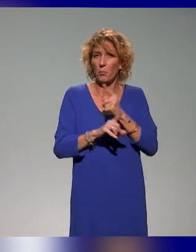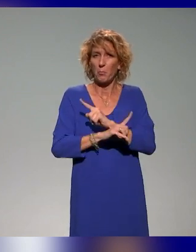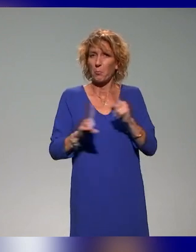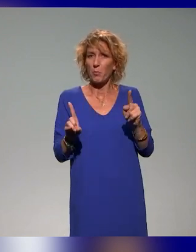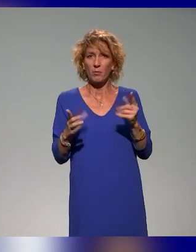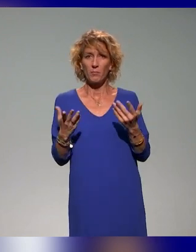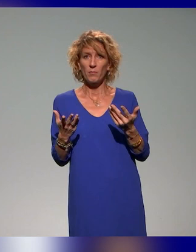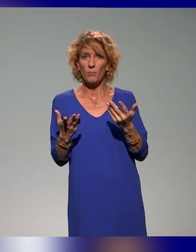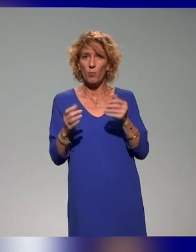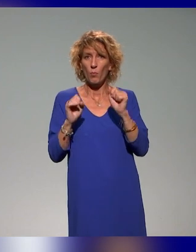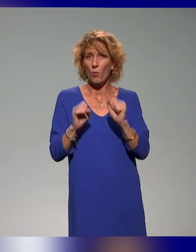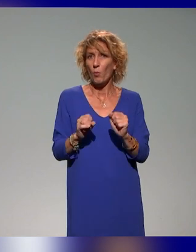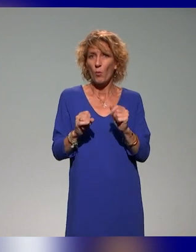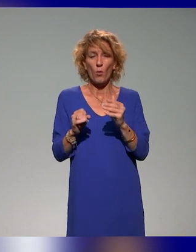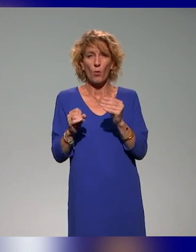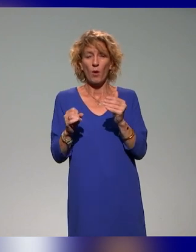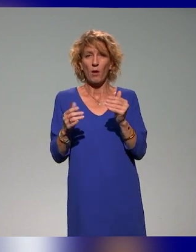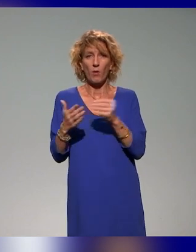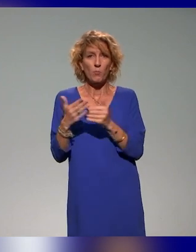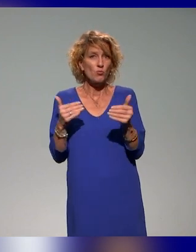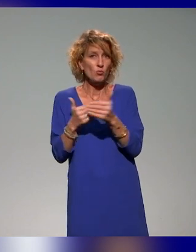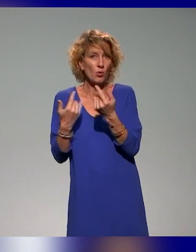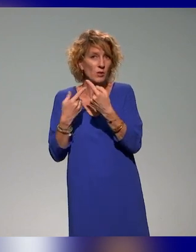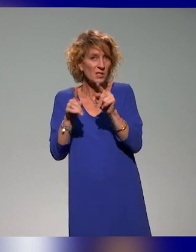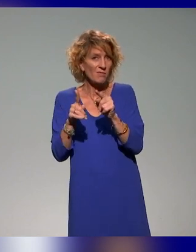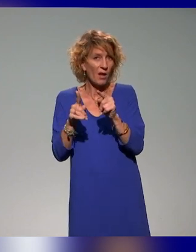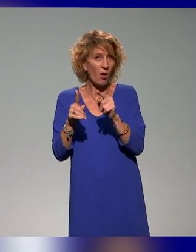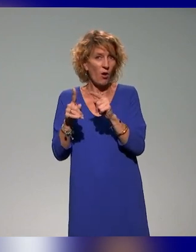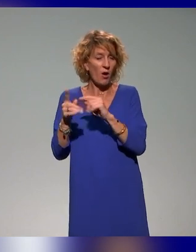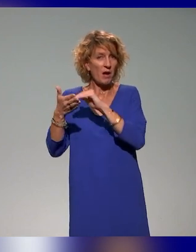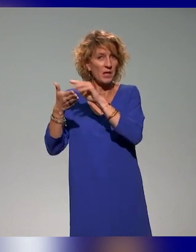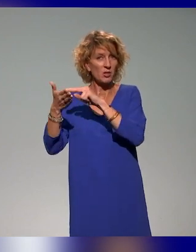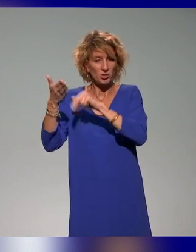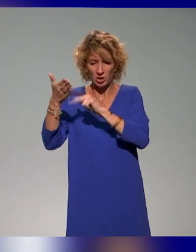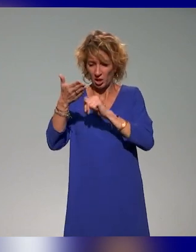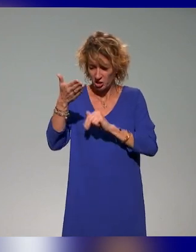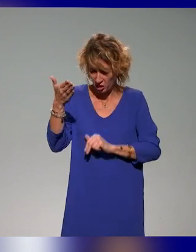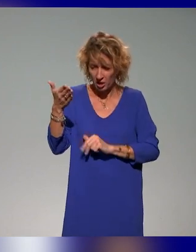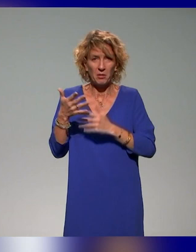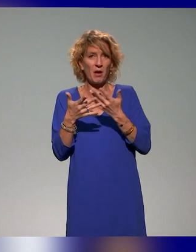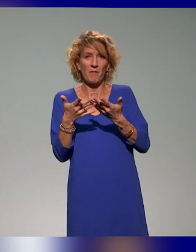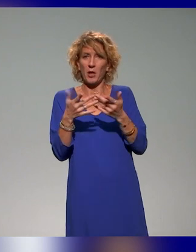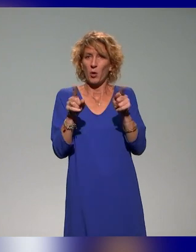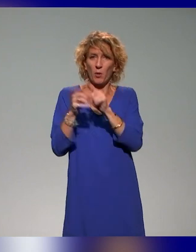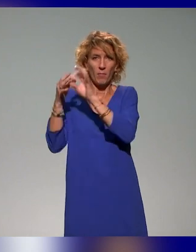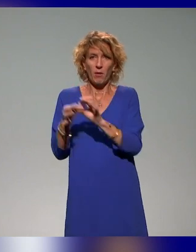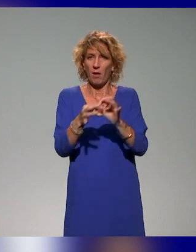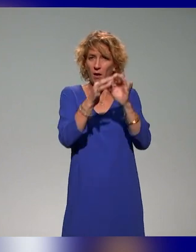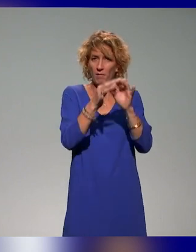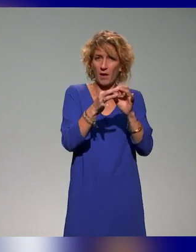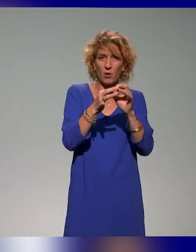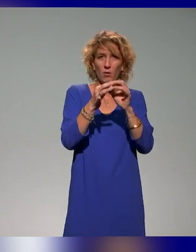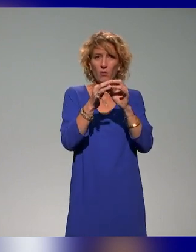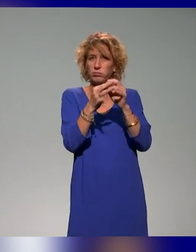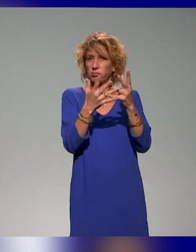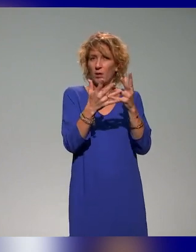tout à fait avoir un Moodle différent, charté comme il faut aux couleurs de son école, de son université. Mais